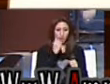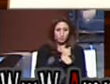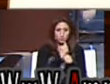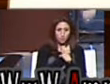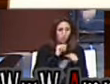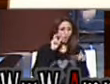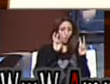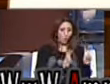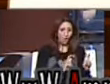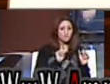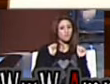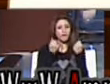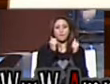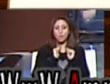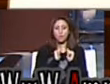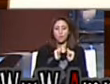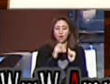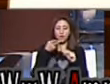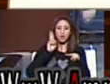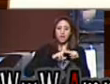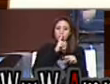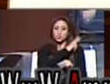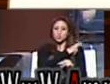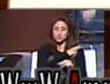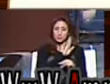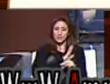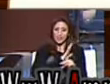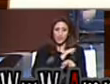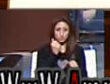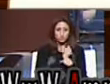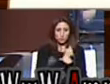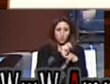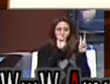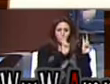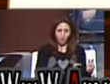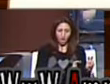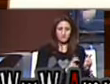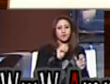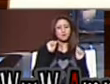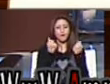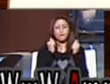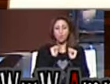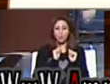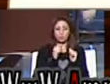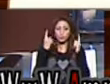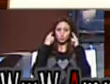هم يضربوا عن العمل، ضباط القوات المسلحه لا يجوز ان هم يضربوا عن العمل، حتى